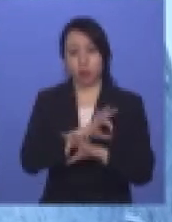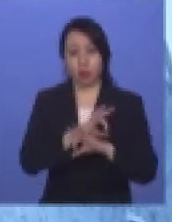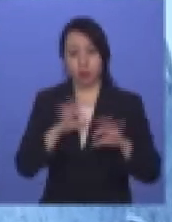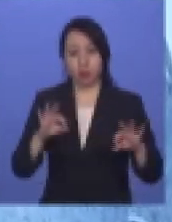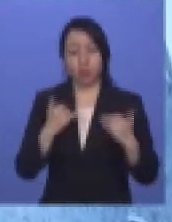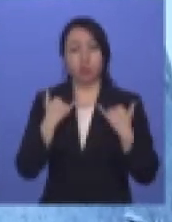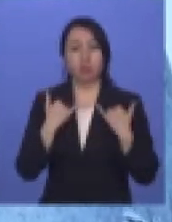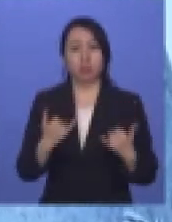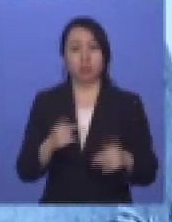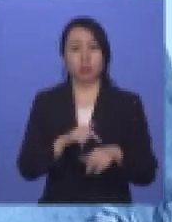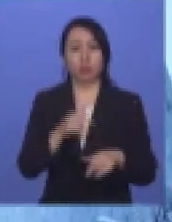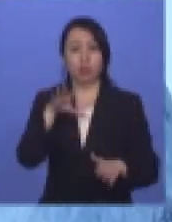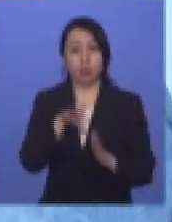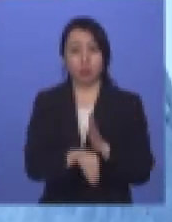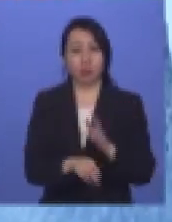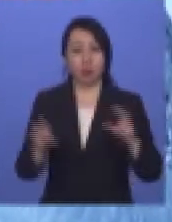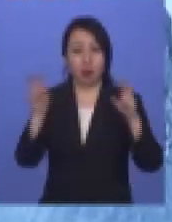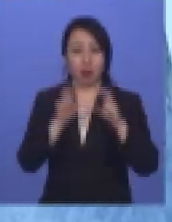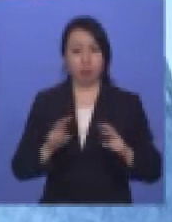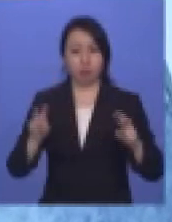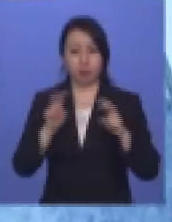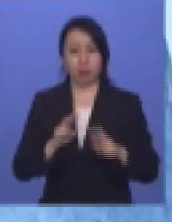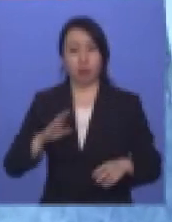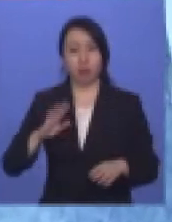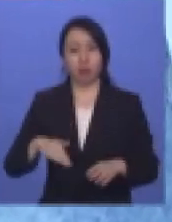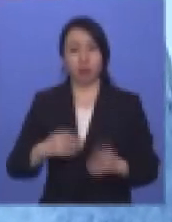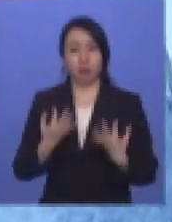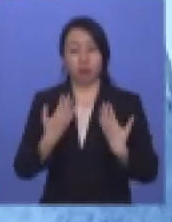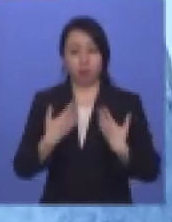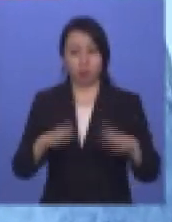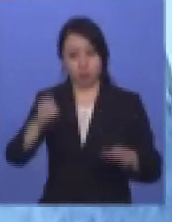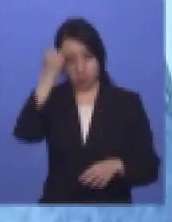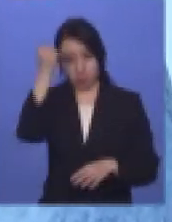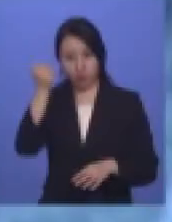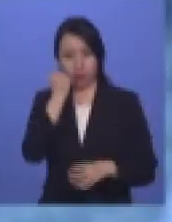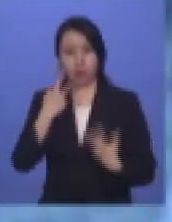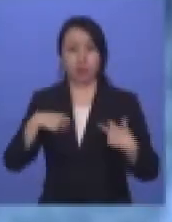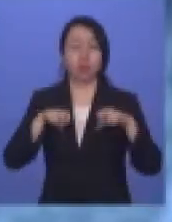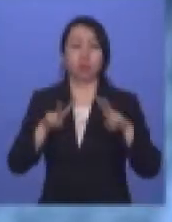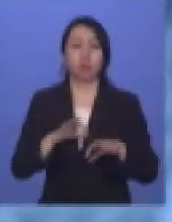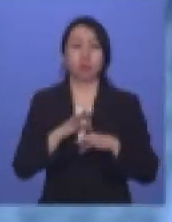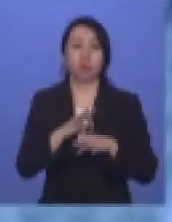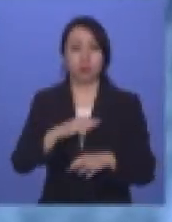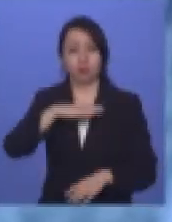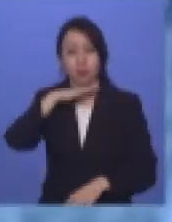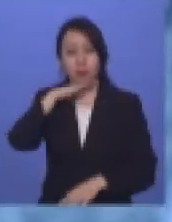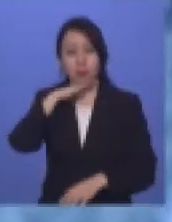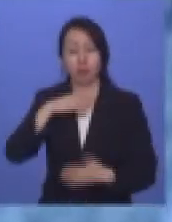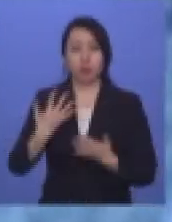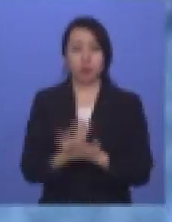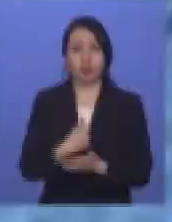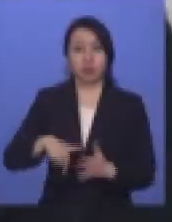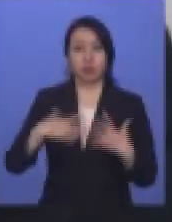хорошо. Сейчас прохожу дополнительные обследования, после чего меня выпишут. Благодарю специалистов за проявленное внимание. Желаю